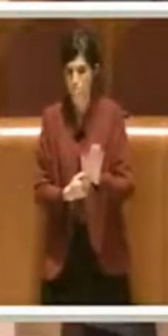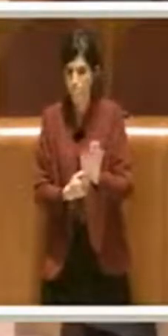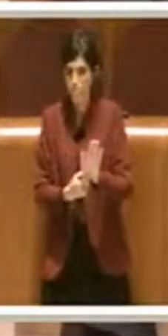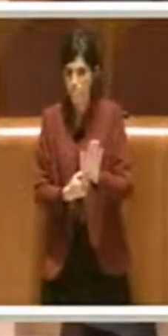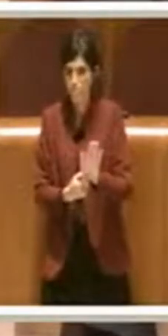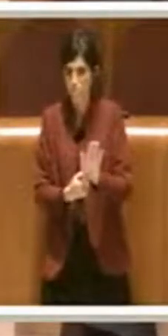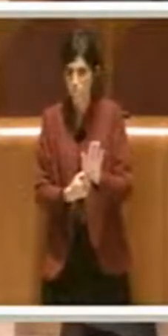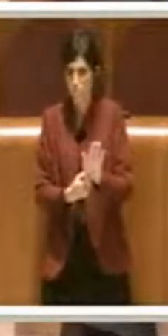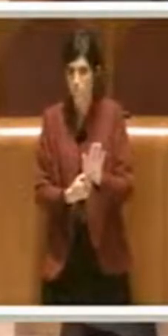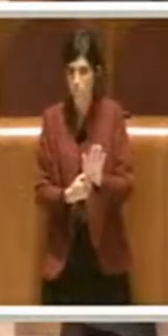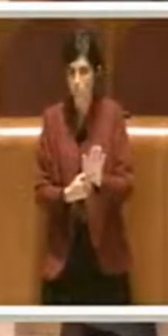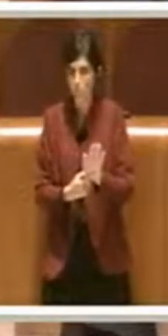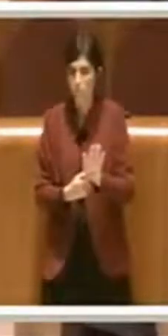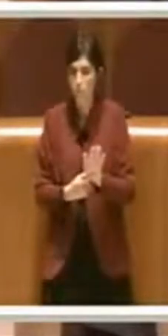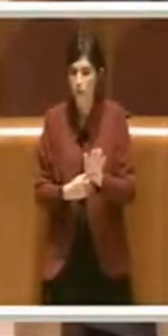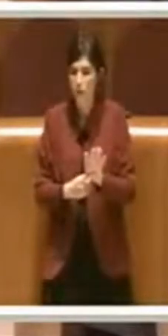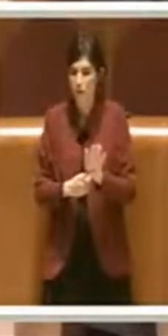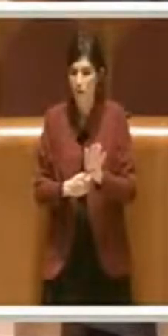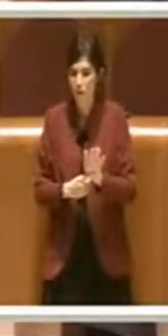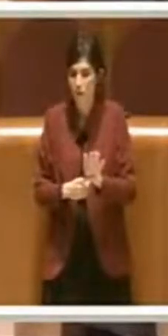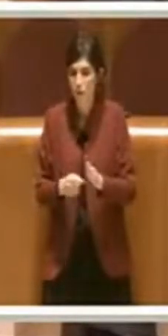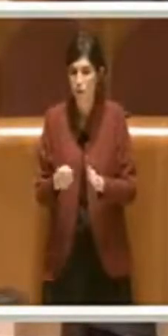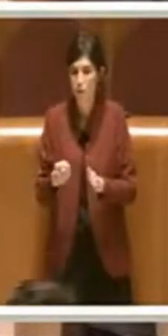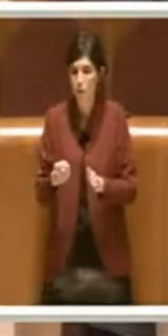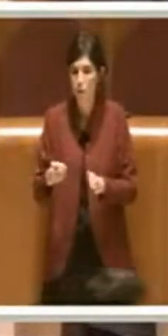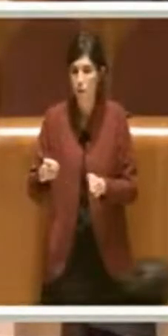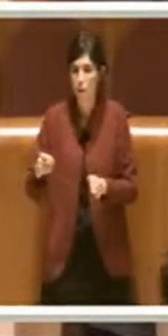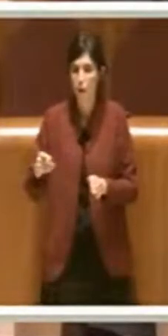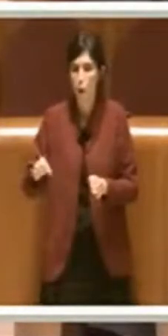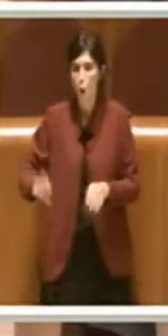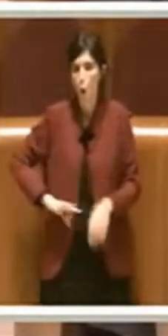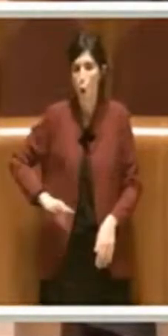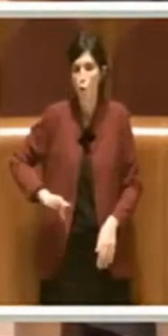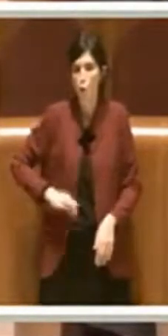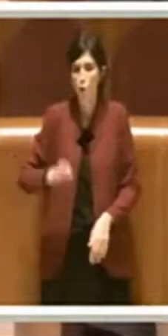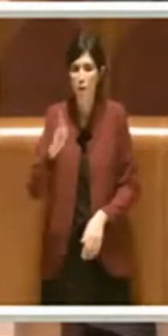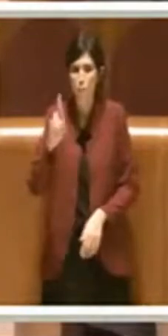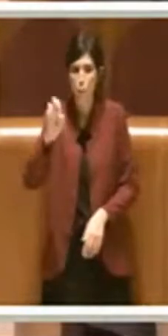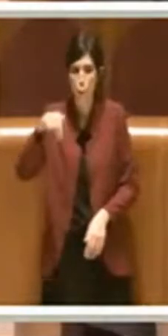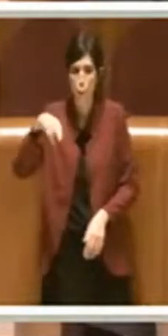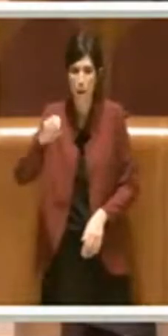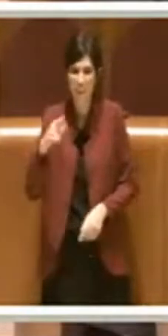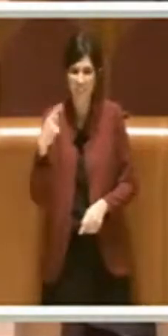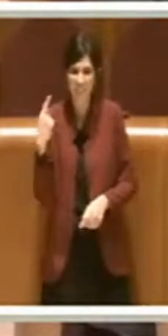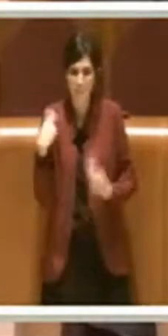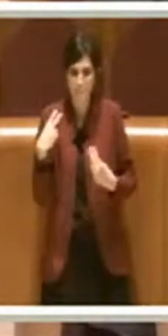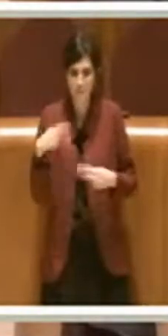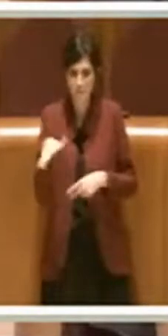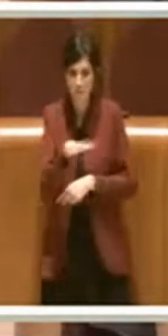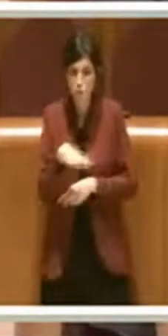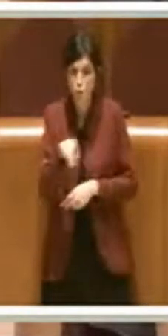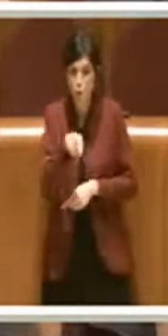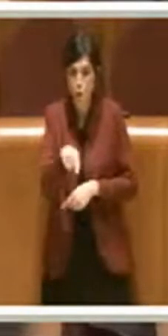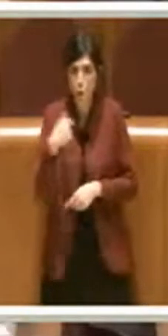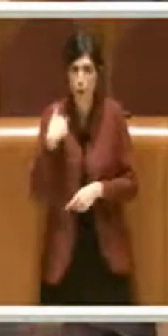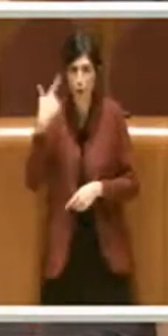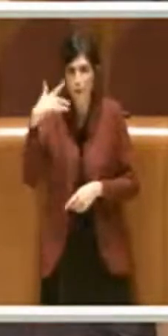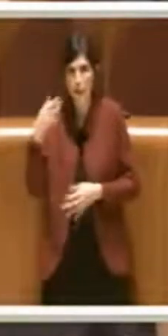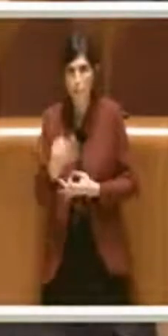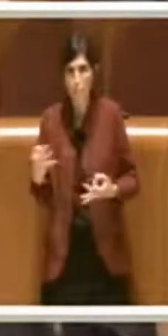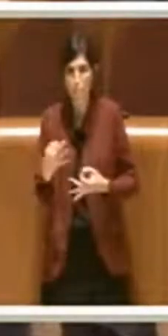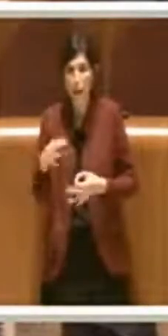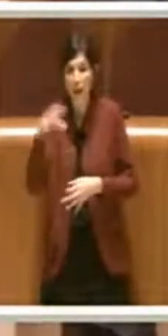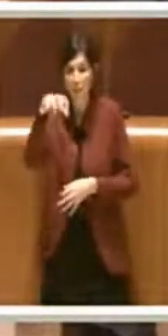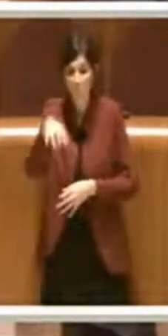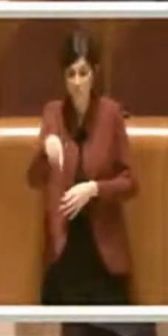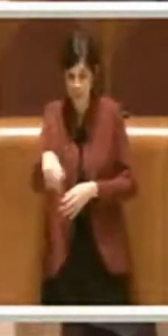pure un'onorevole Brunetta che sta da quelle, vive da quelle parti, sappiamo benissimo che ha una